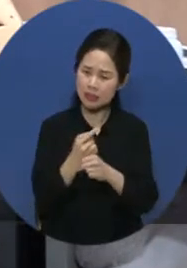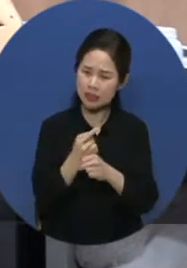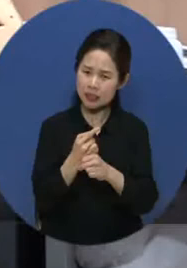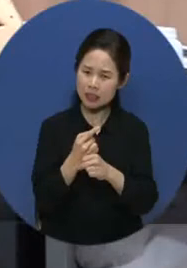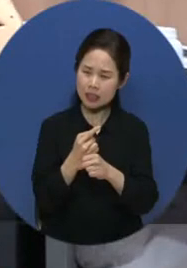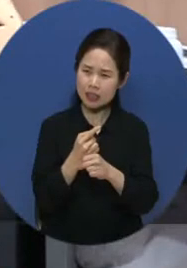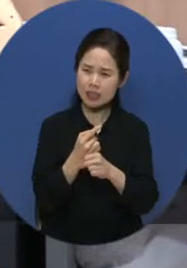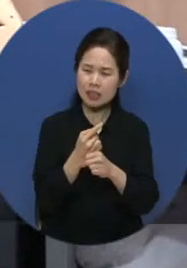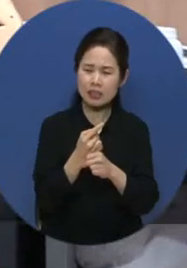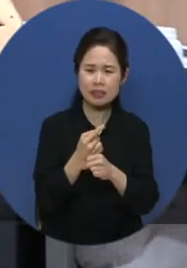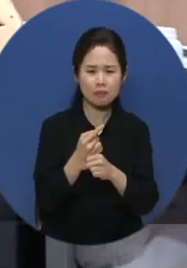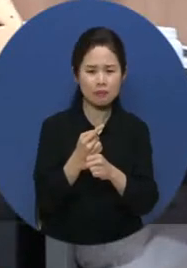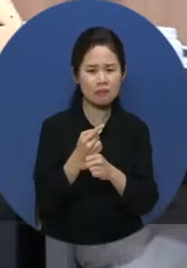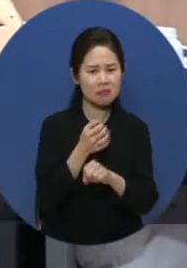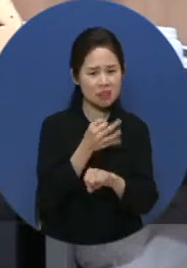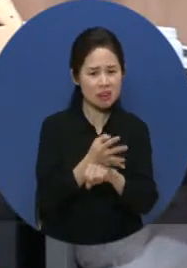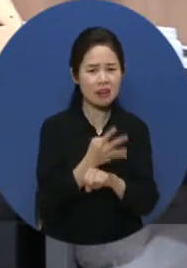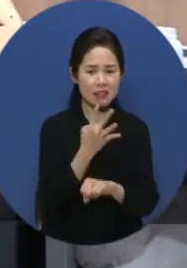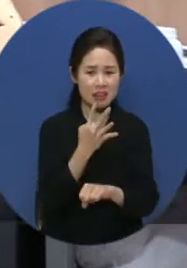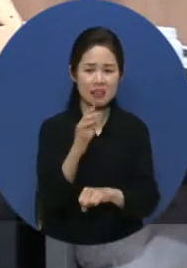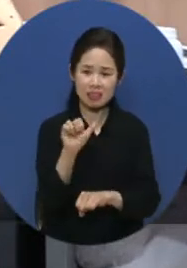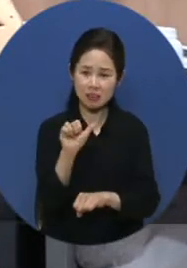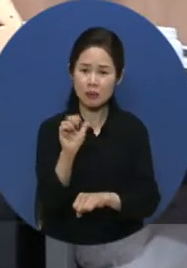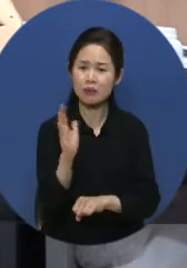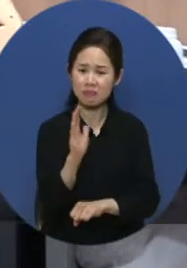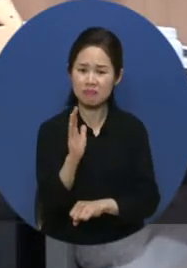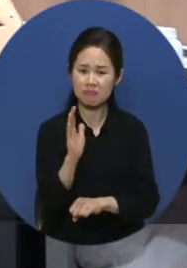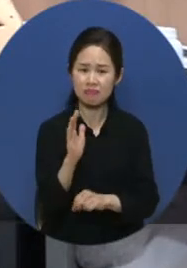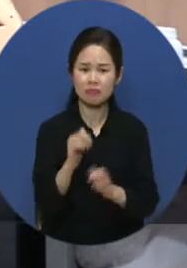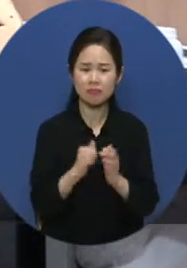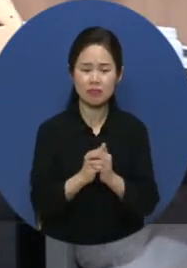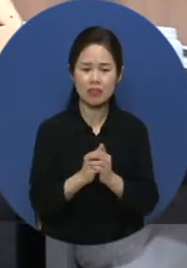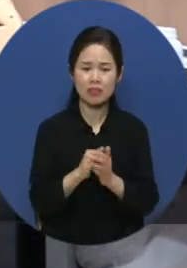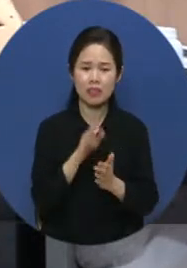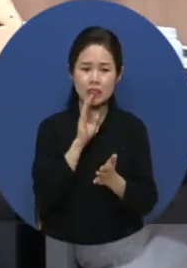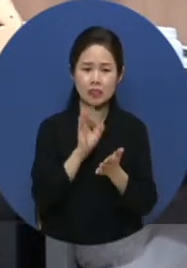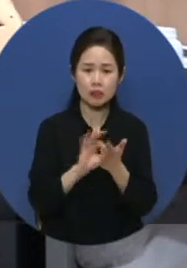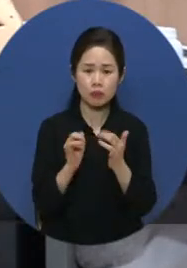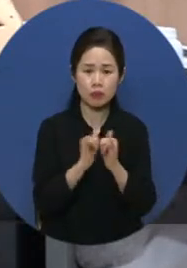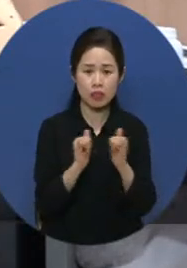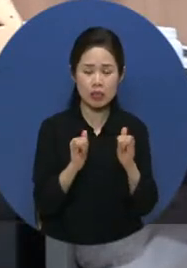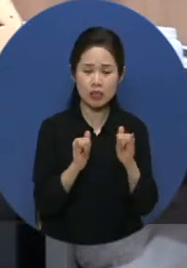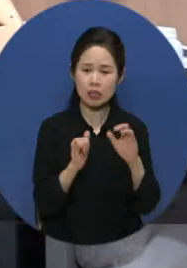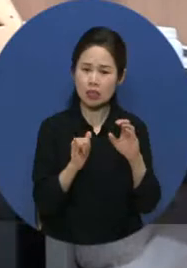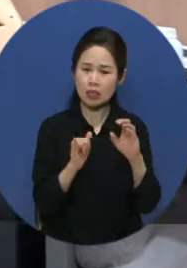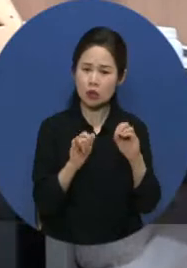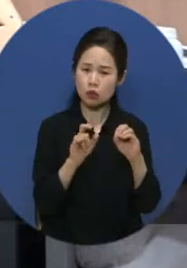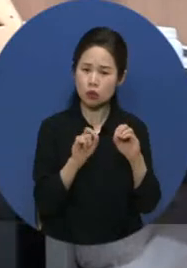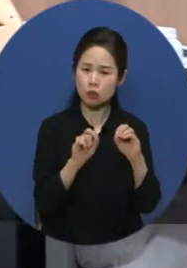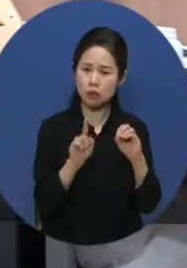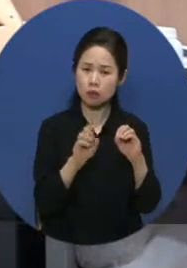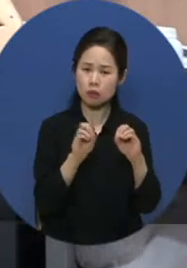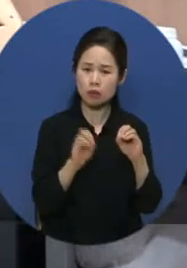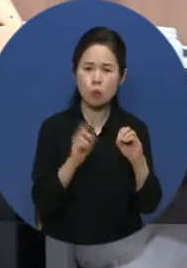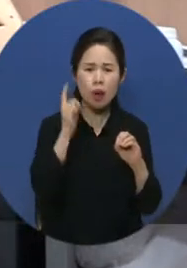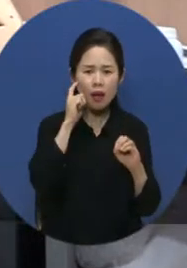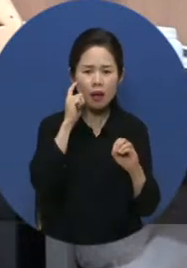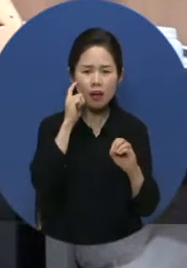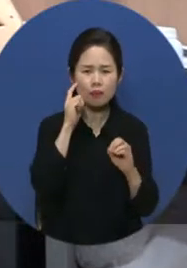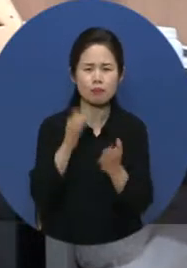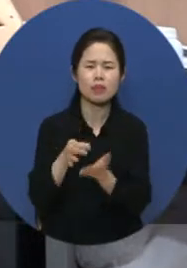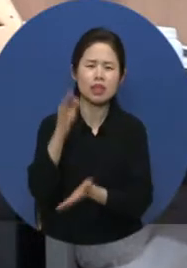구매자가 있을 정도로 매우 숫자가 적었거든요. 실제 사용자들은 0.1% 미만에 수렴을 했고 비용이 비싸서 그런 문제가